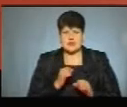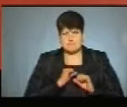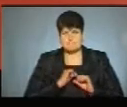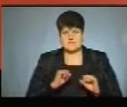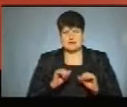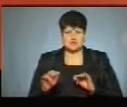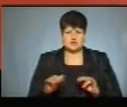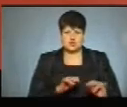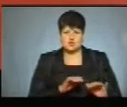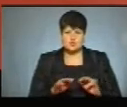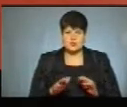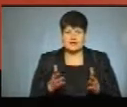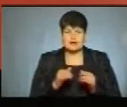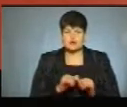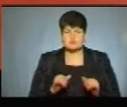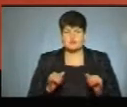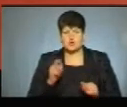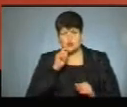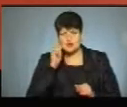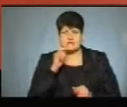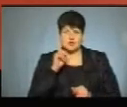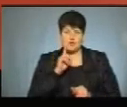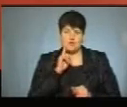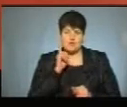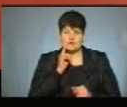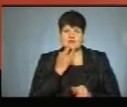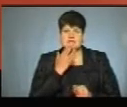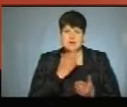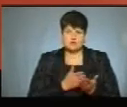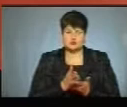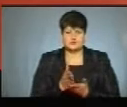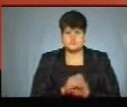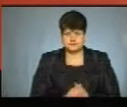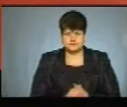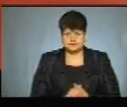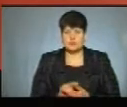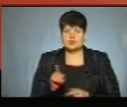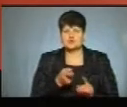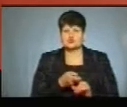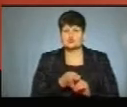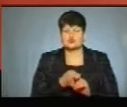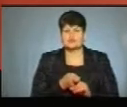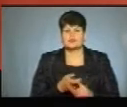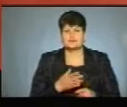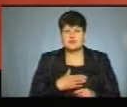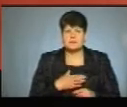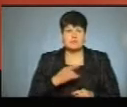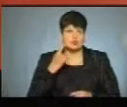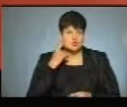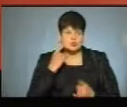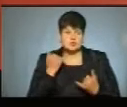патріотичні рухи, які розвивають українську молодь в національному руслі. А стосовно тих, хто за, ми також почули сьогодні